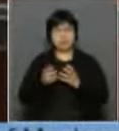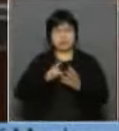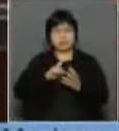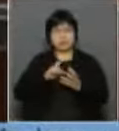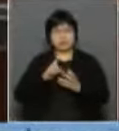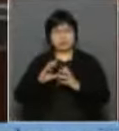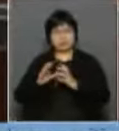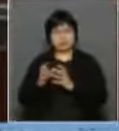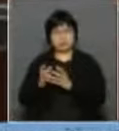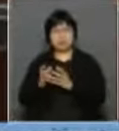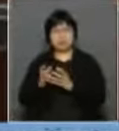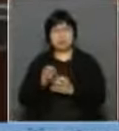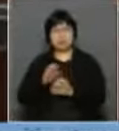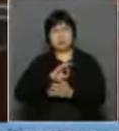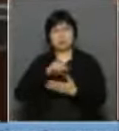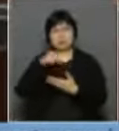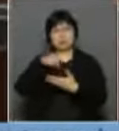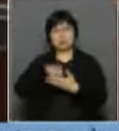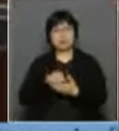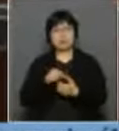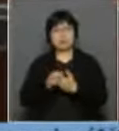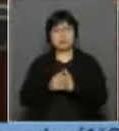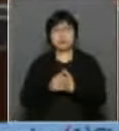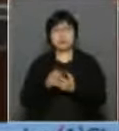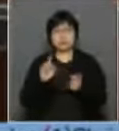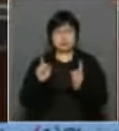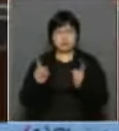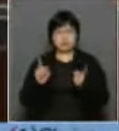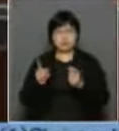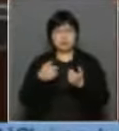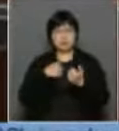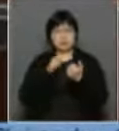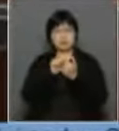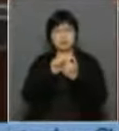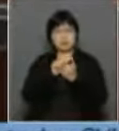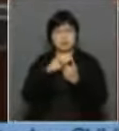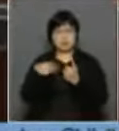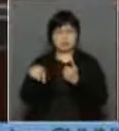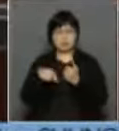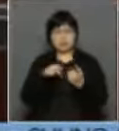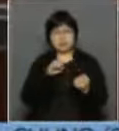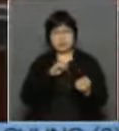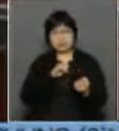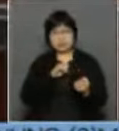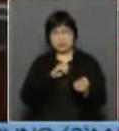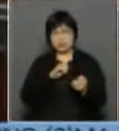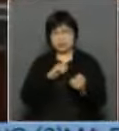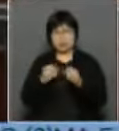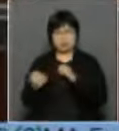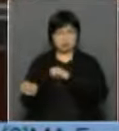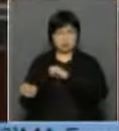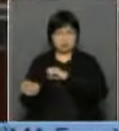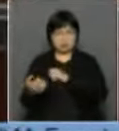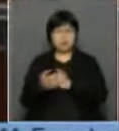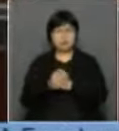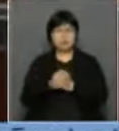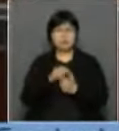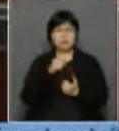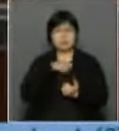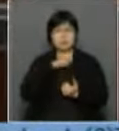在社團裏面，或者跟朋友之間傾偈，都會